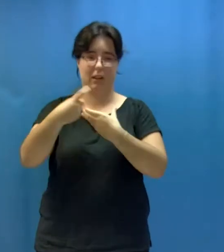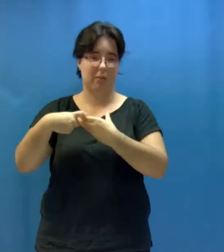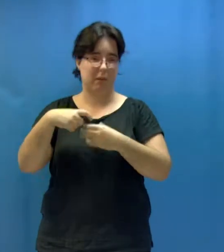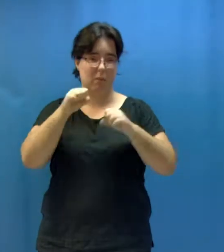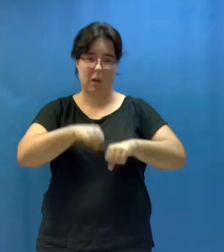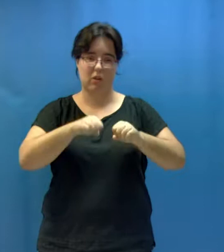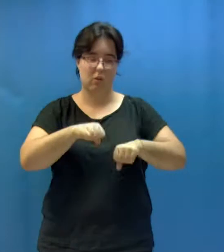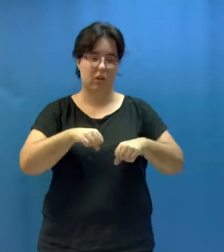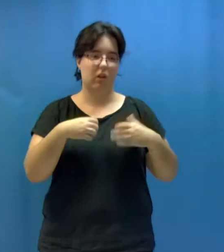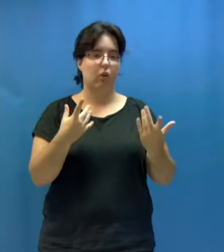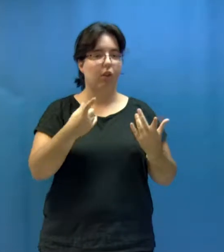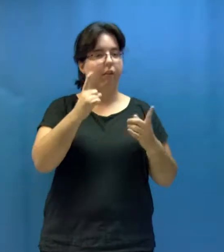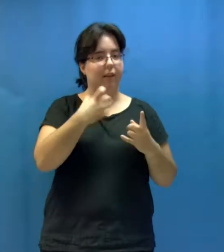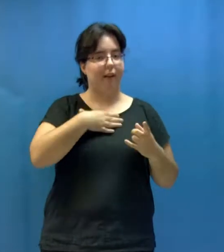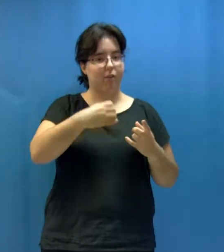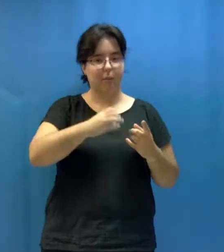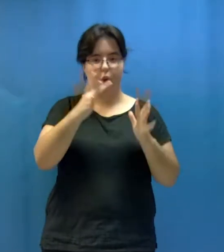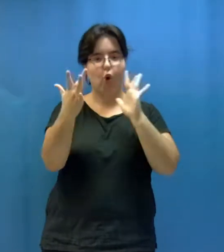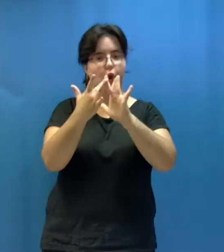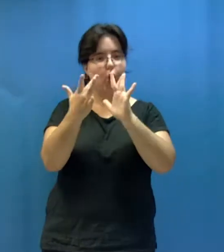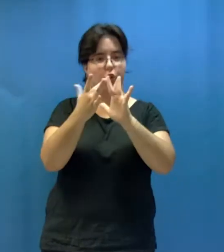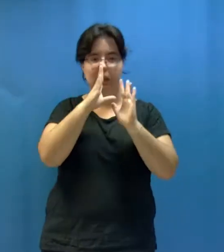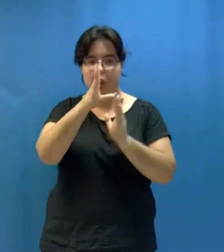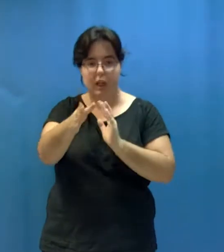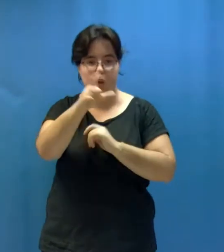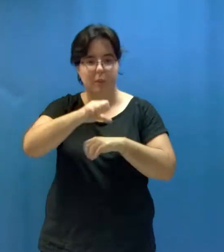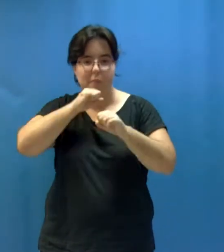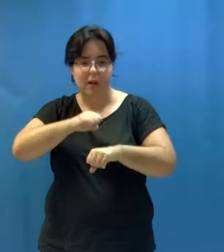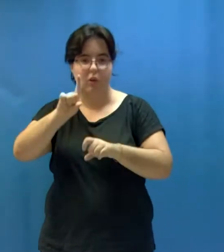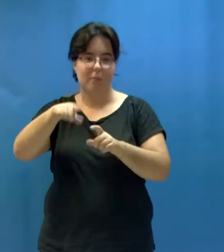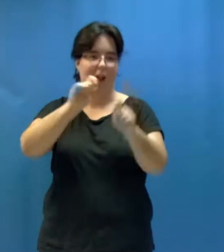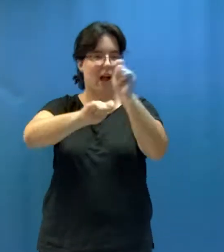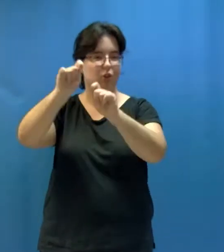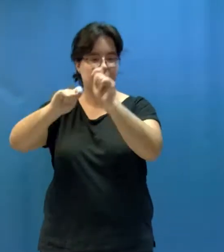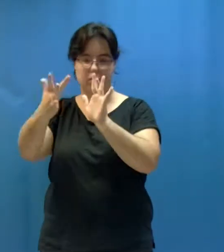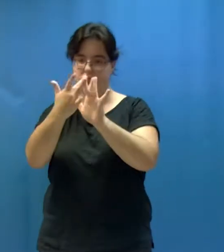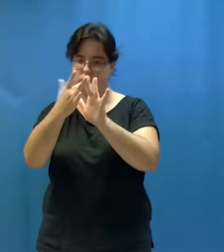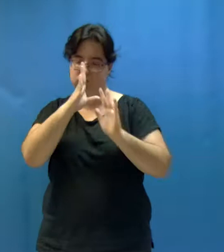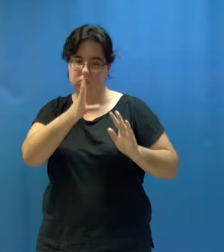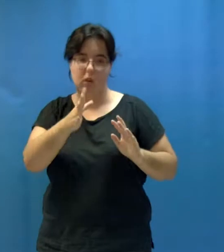un contacte directe amb les persones majors i amb les associacions en què s'organitzen, per a conèixer les